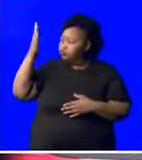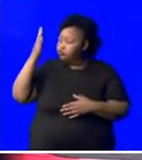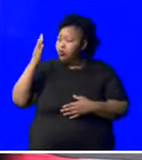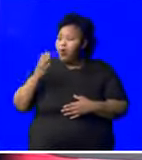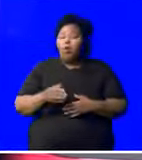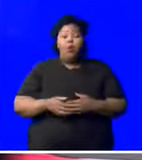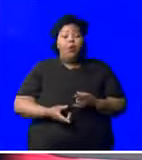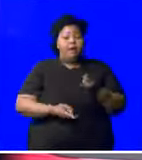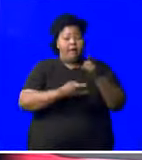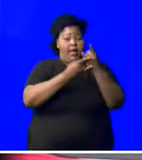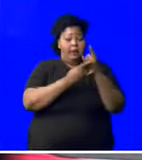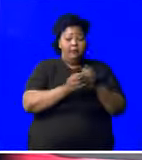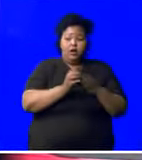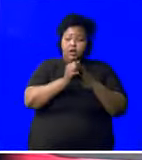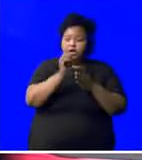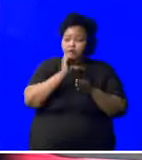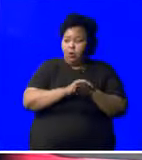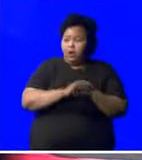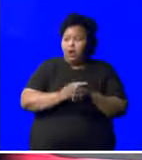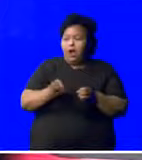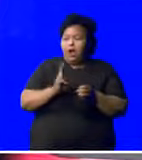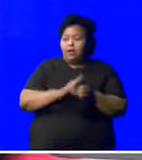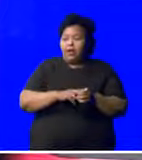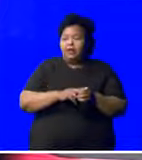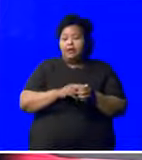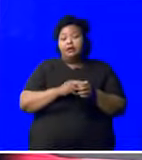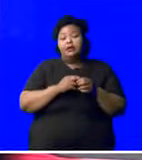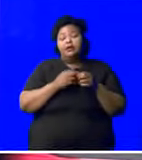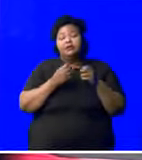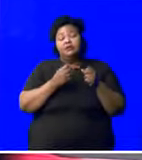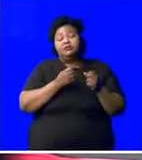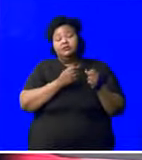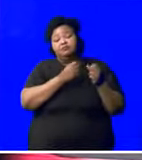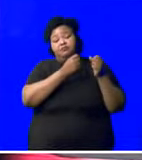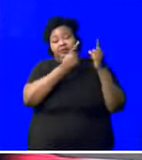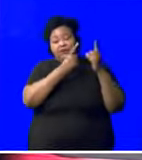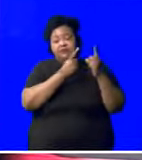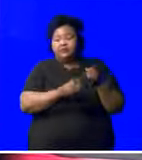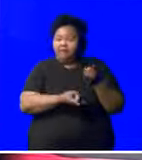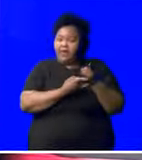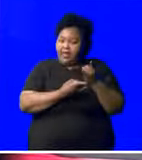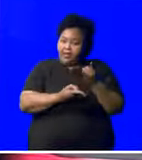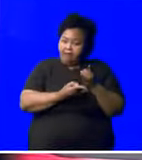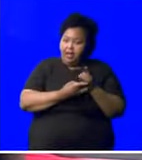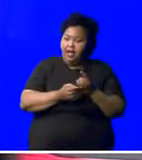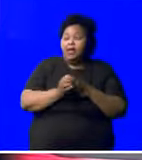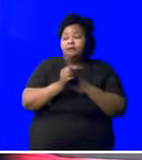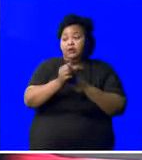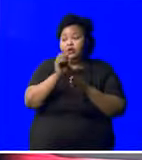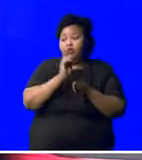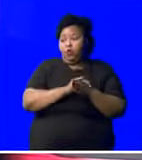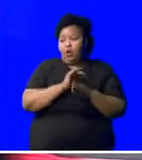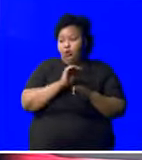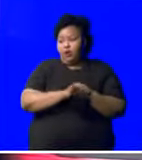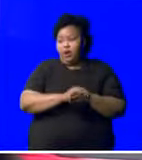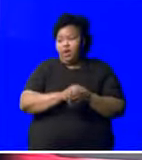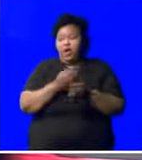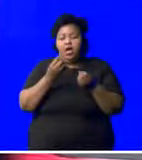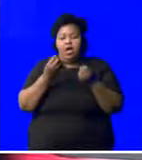bafuna i-dialogue yathi inkosi meke sisebenzele etaleni sende invo le outside the constitution i-dialogue